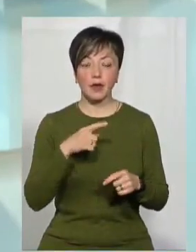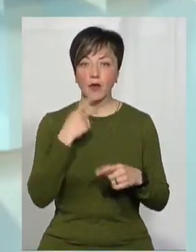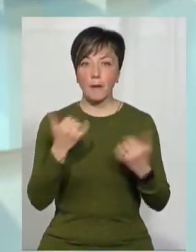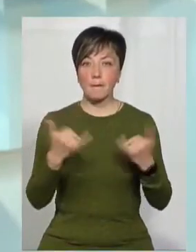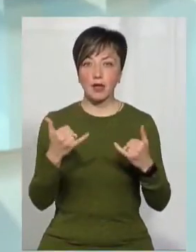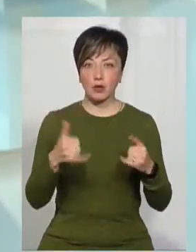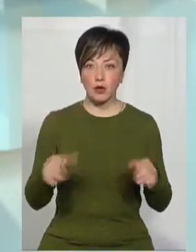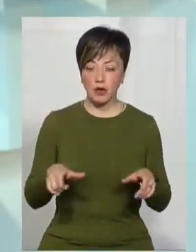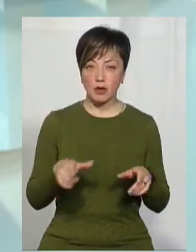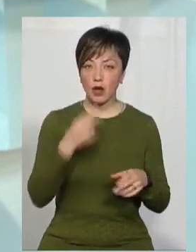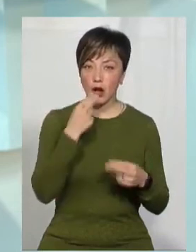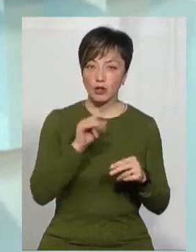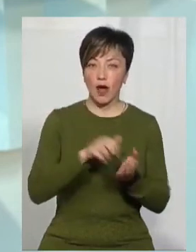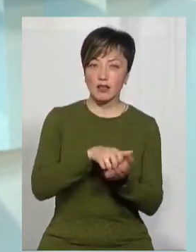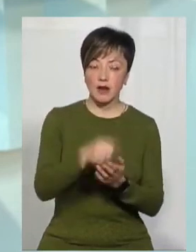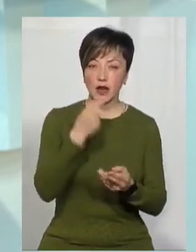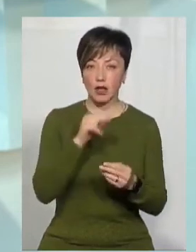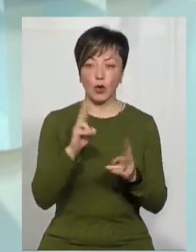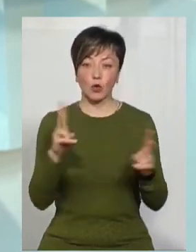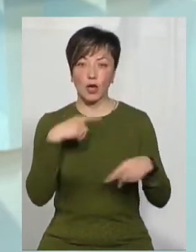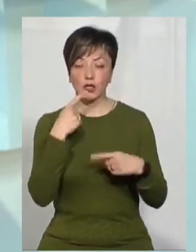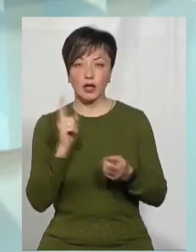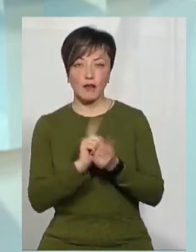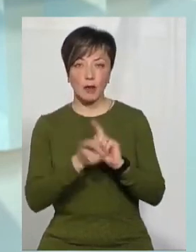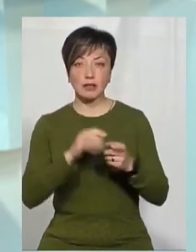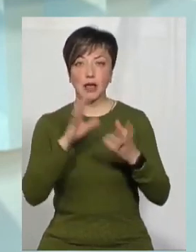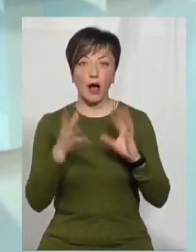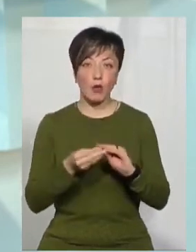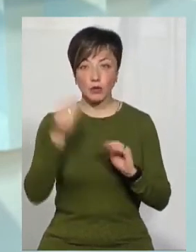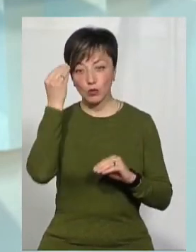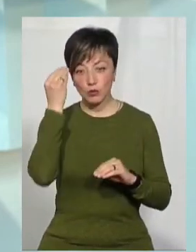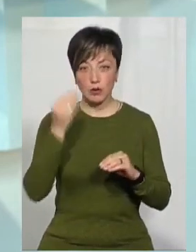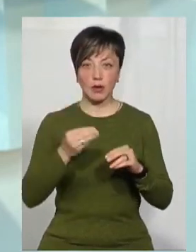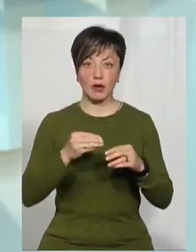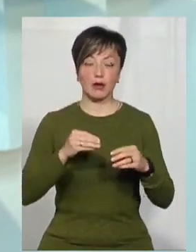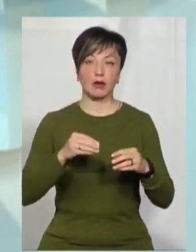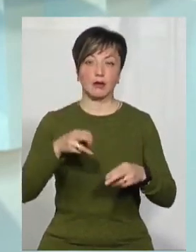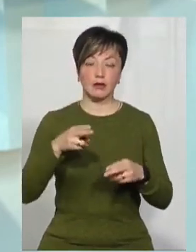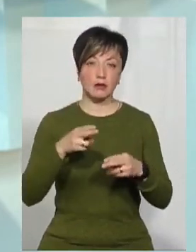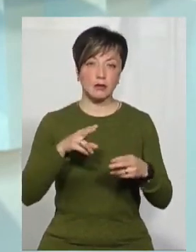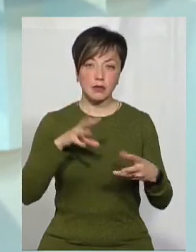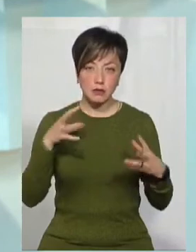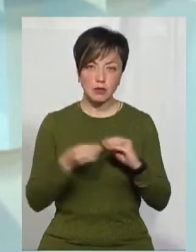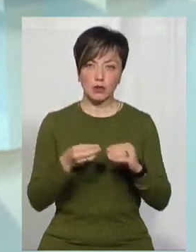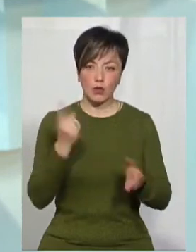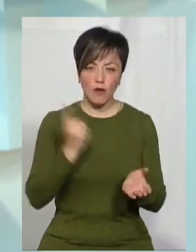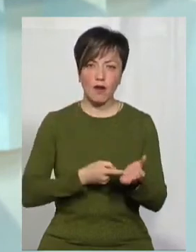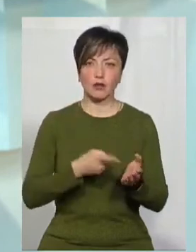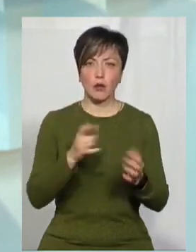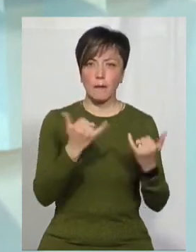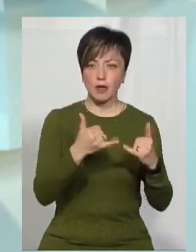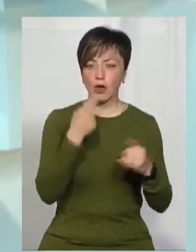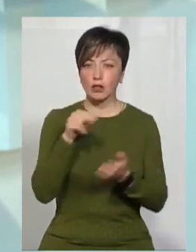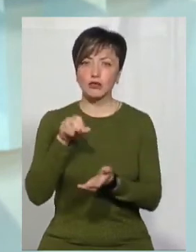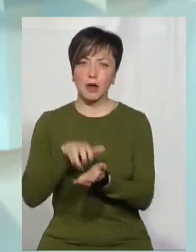дороги це краще, ніж асфальтні дороги. Хтось каже навпаки. Але загалом якоїсь там думки, знаєте, остаточної, що доведено, що бетонна дорога набагато краще,